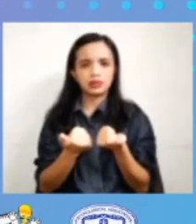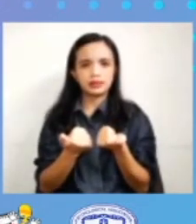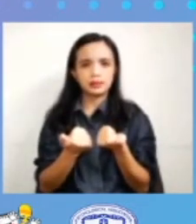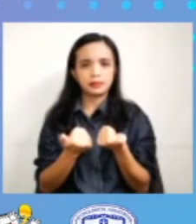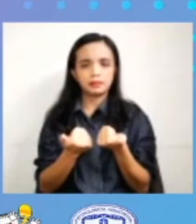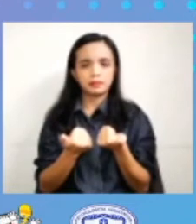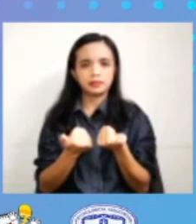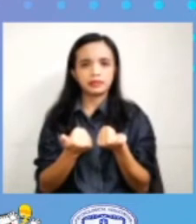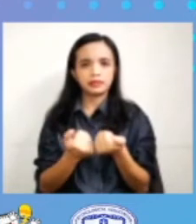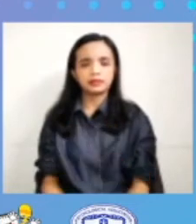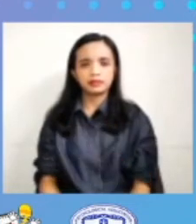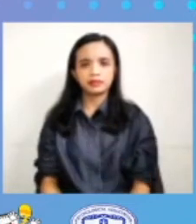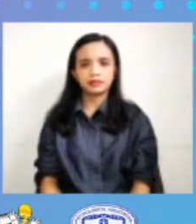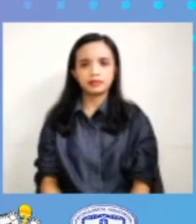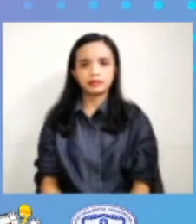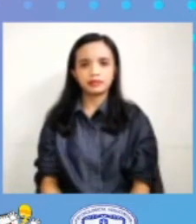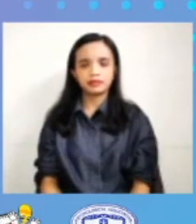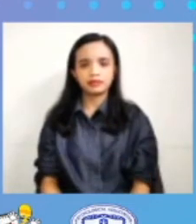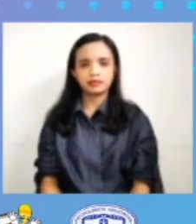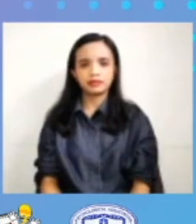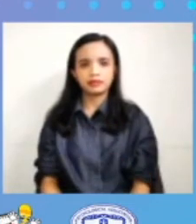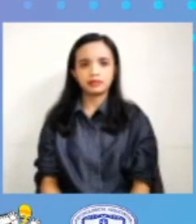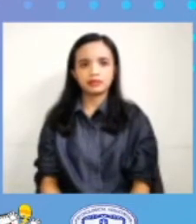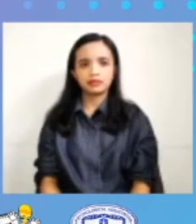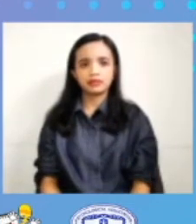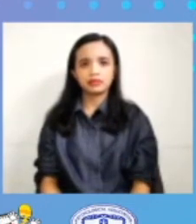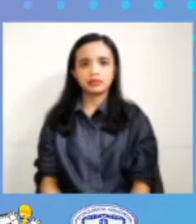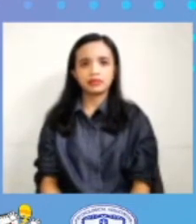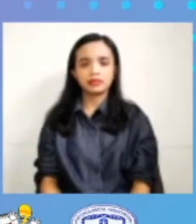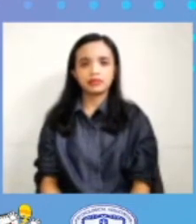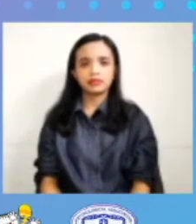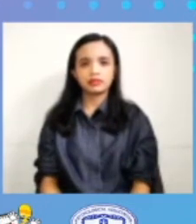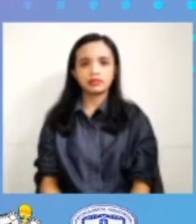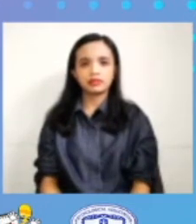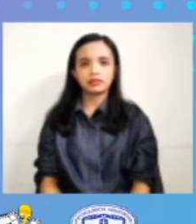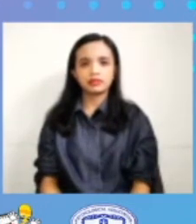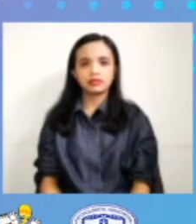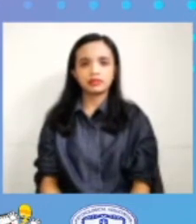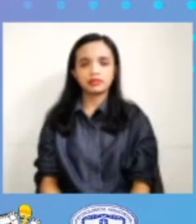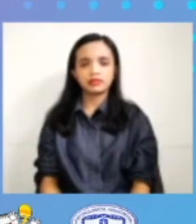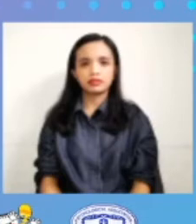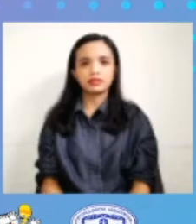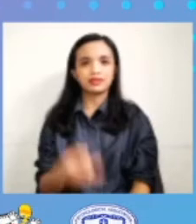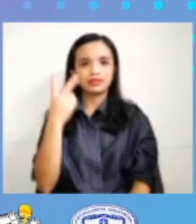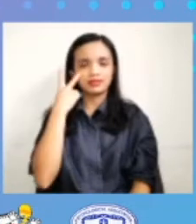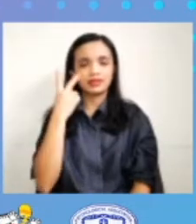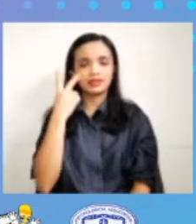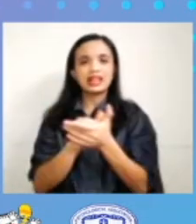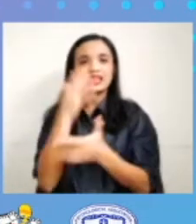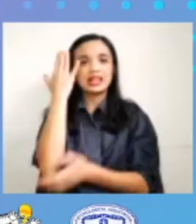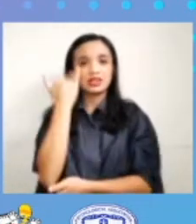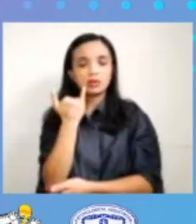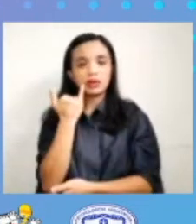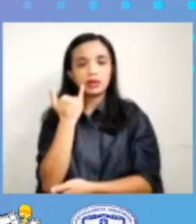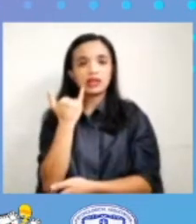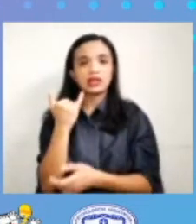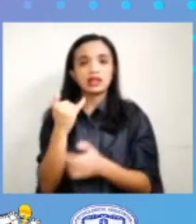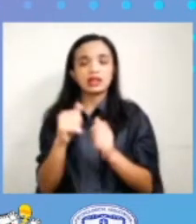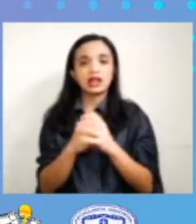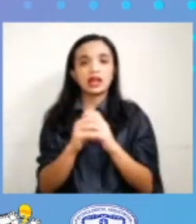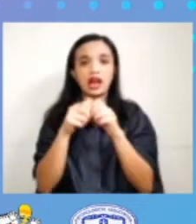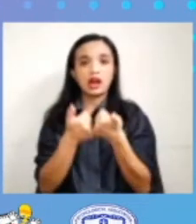lesson plans ng mga teachers, kapag kayo po ay nakaganyan, mapapansin mo, pati isip mo, tamad na tamad. Yan. Kaya kailangan